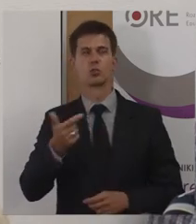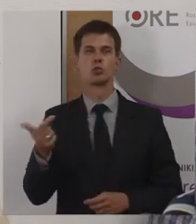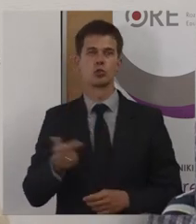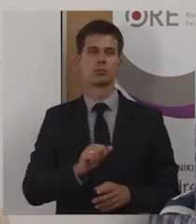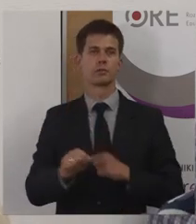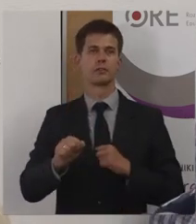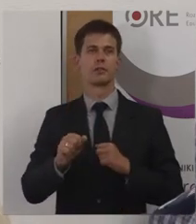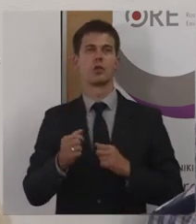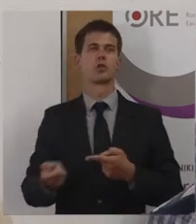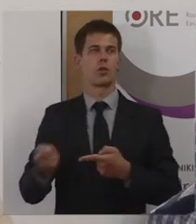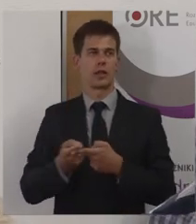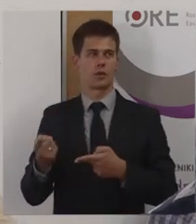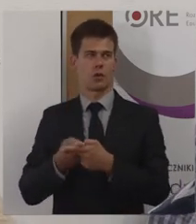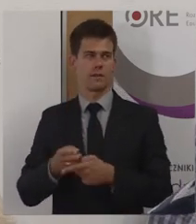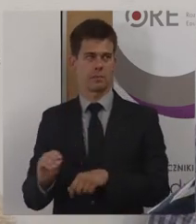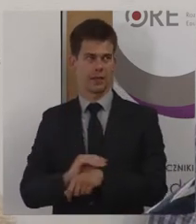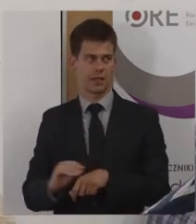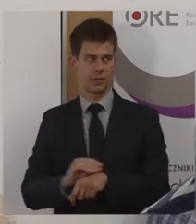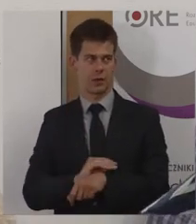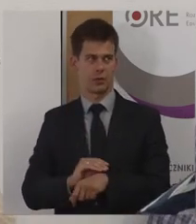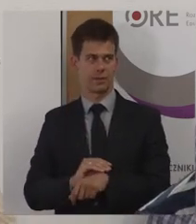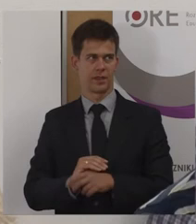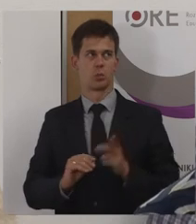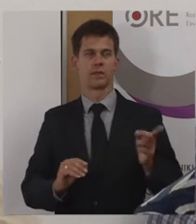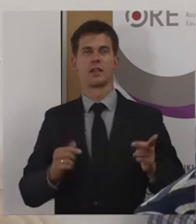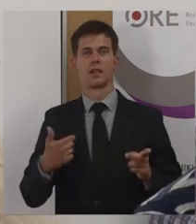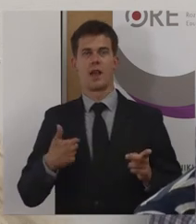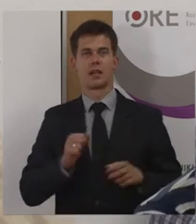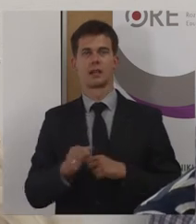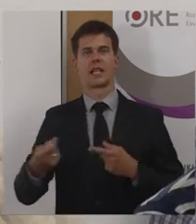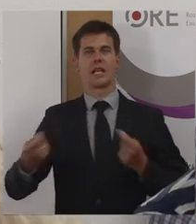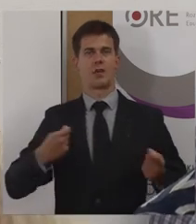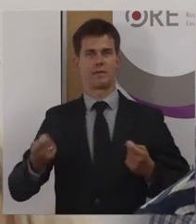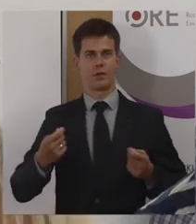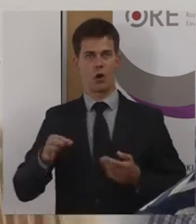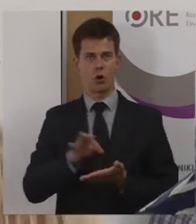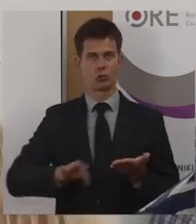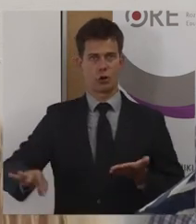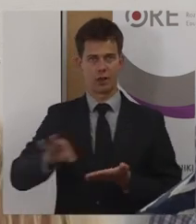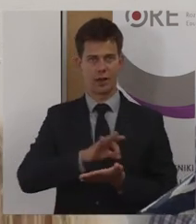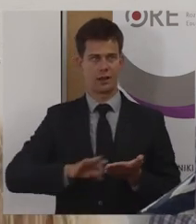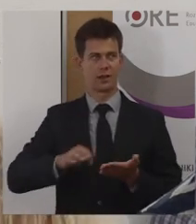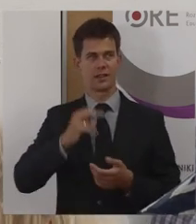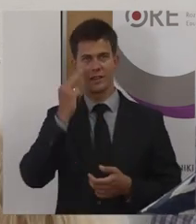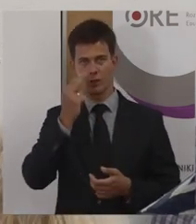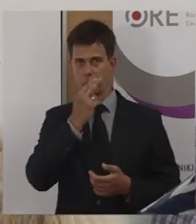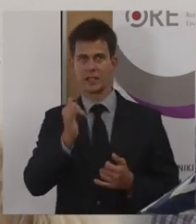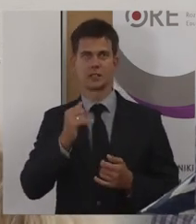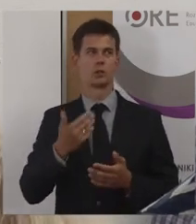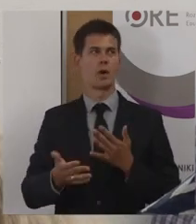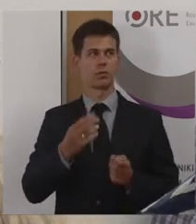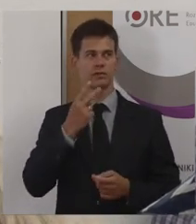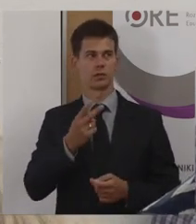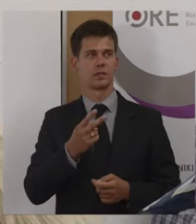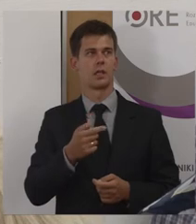materiały dodatkowe. No ja jako osoba kierująca ośrodkiem, gdzie uczymy dzieci niewidome i słabowidzące, chciałam zapytać o